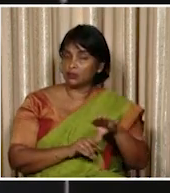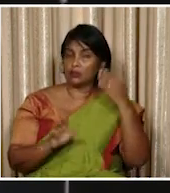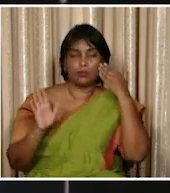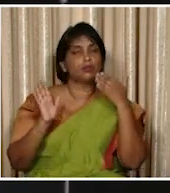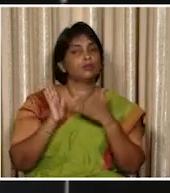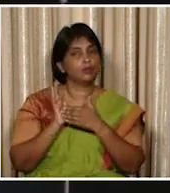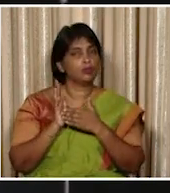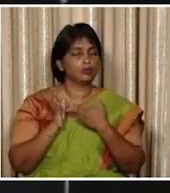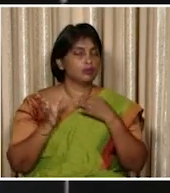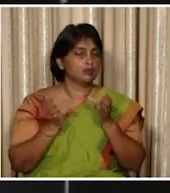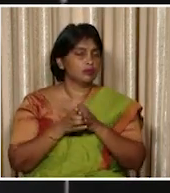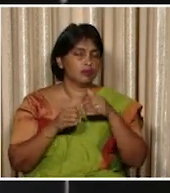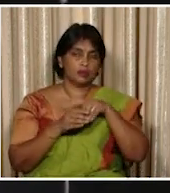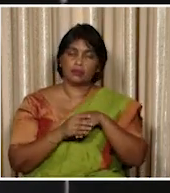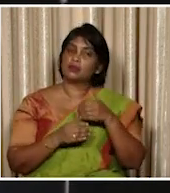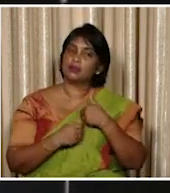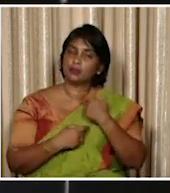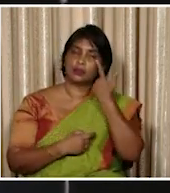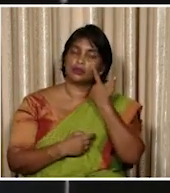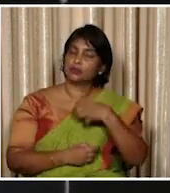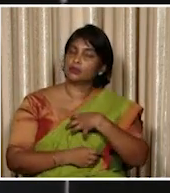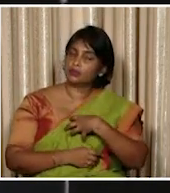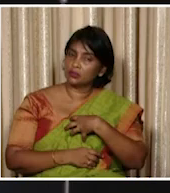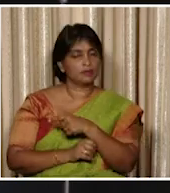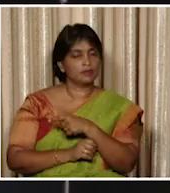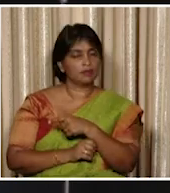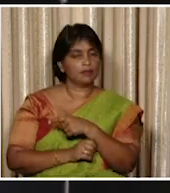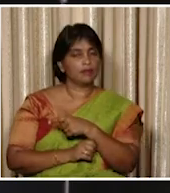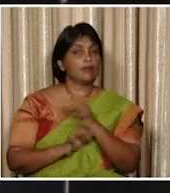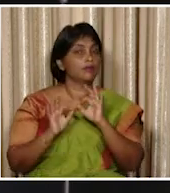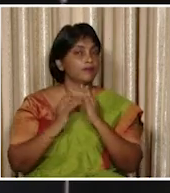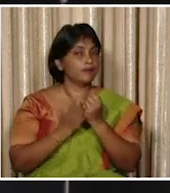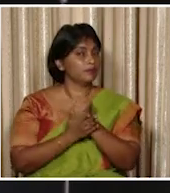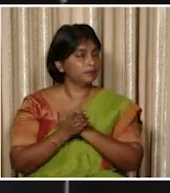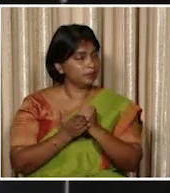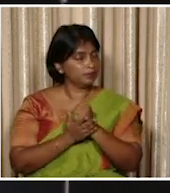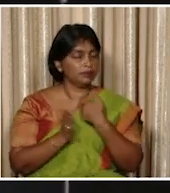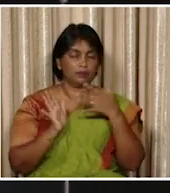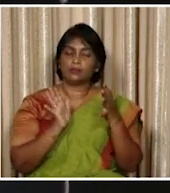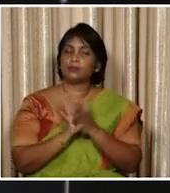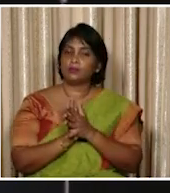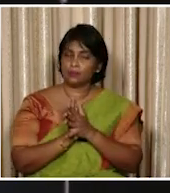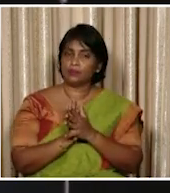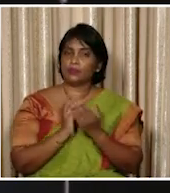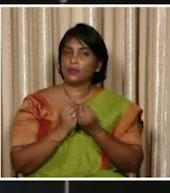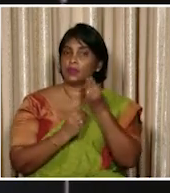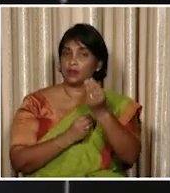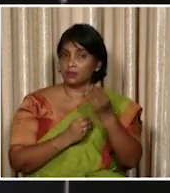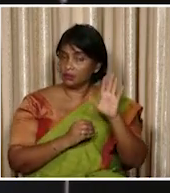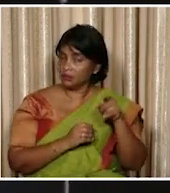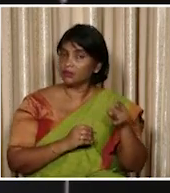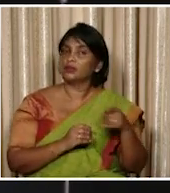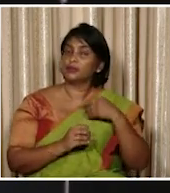පිළිබඳව අප පක්ෂය වෙනුවෙන් මගේ ශෝකය. එතුමන්ගේ පවුලේ සැමදෙනත් එක්ක හදා බෙදා ගන්න